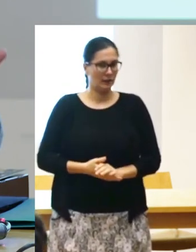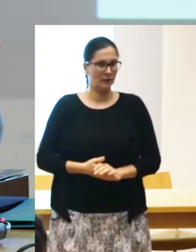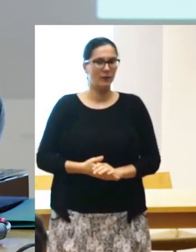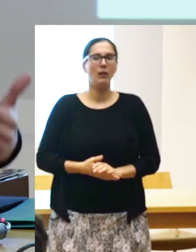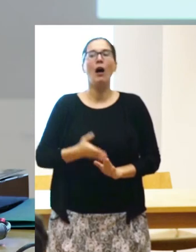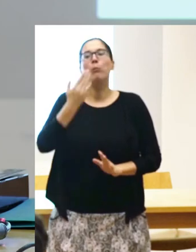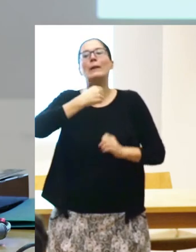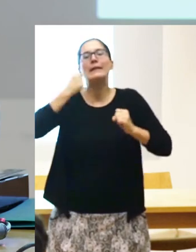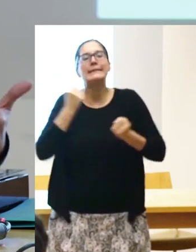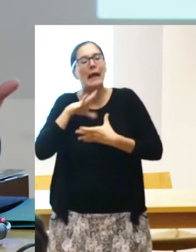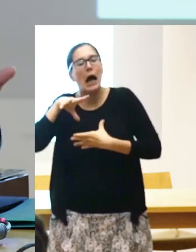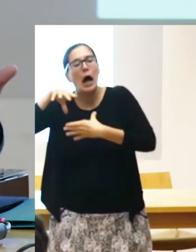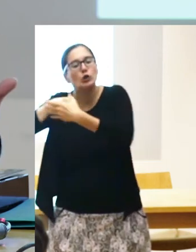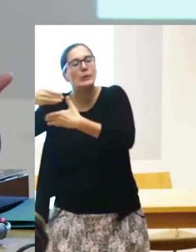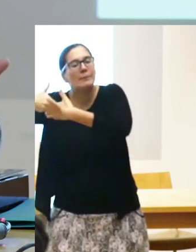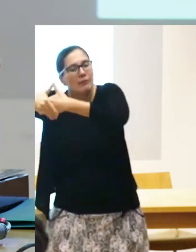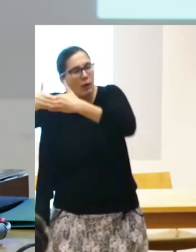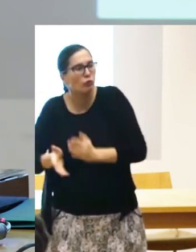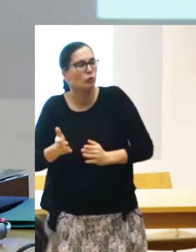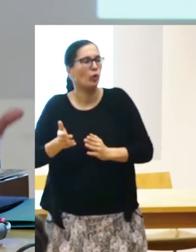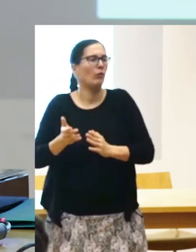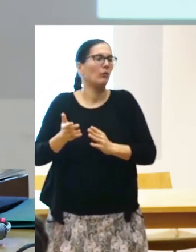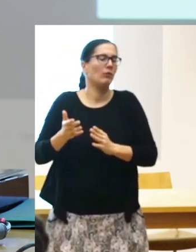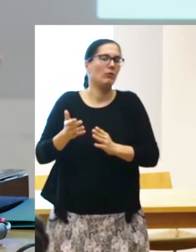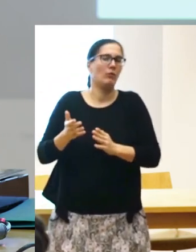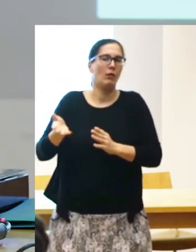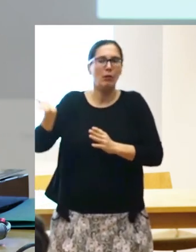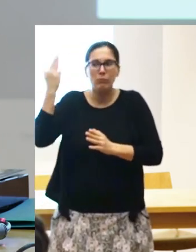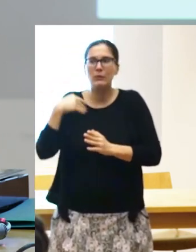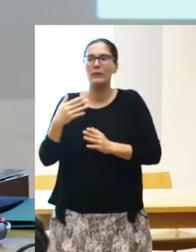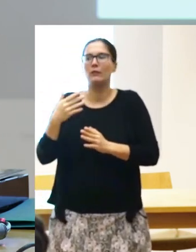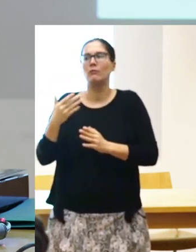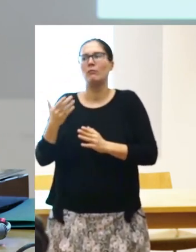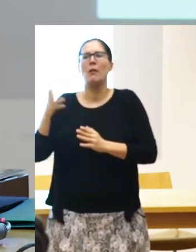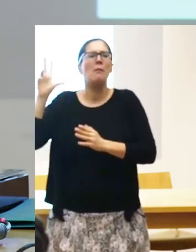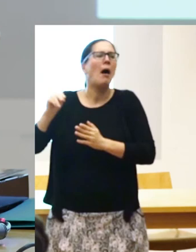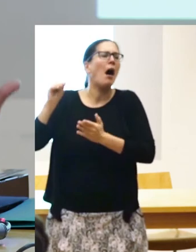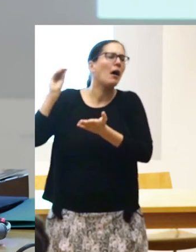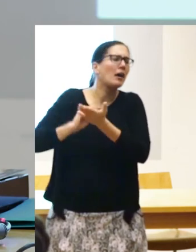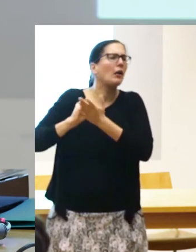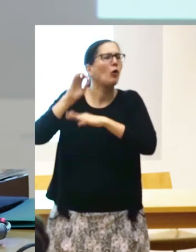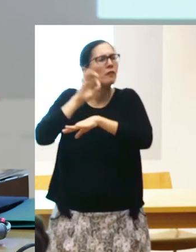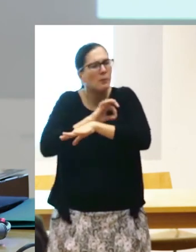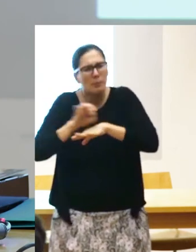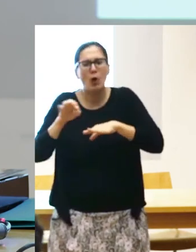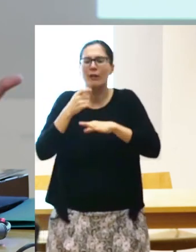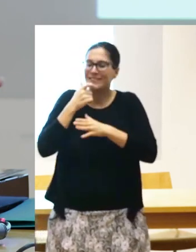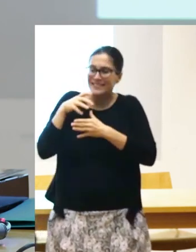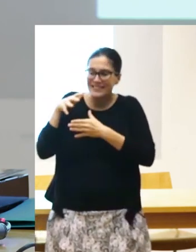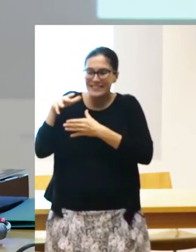křídla města, že jsme se snažili vlastně z grantového projektu, který jako řekněme flexibilnější, autonomnější, může